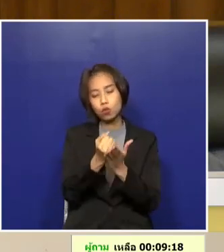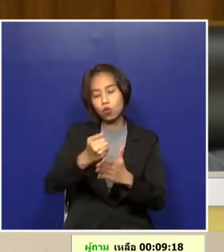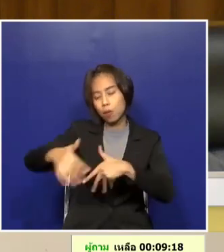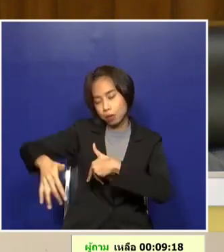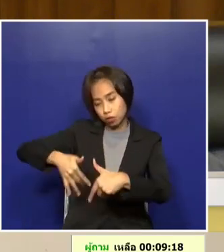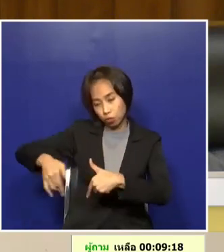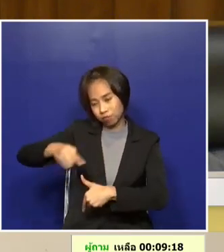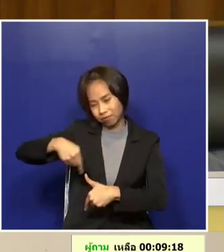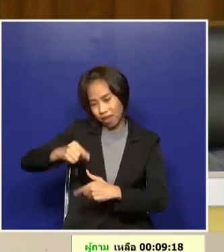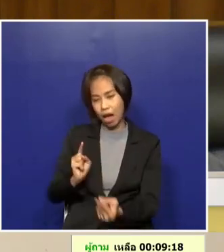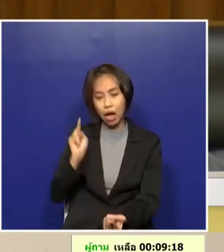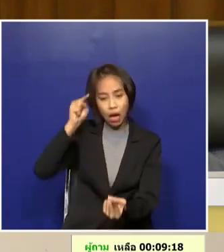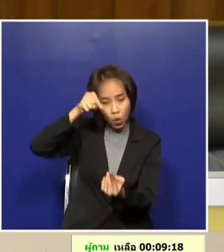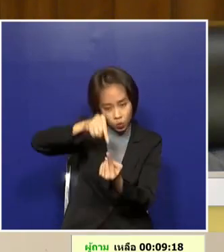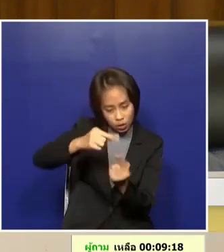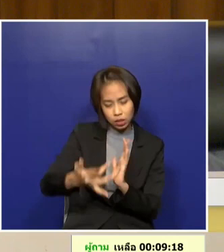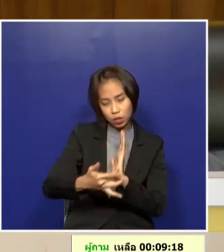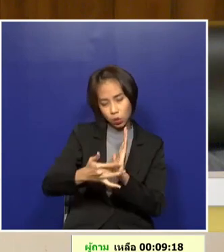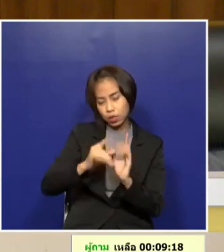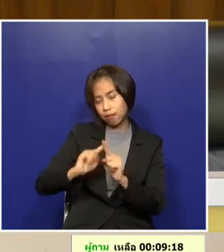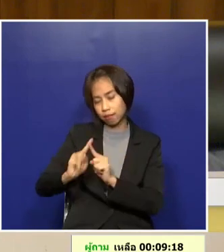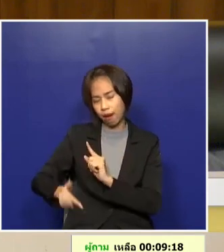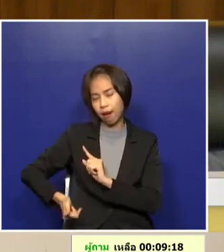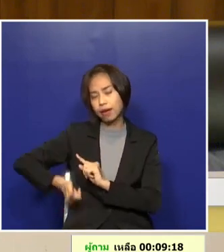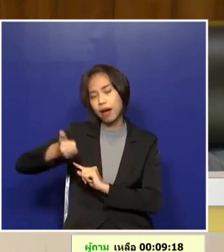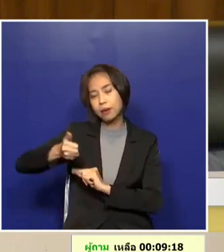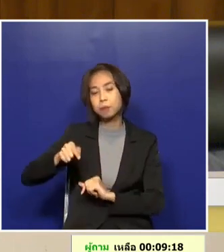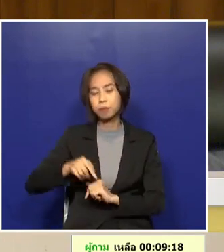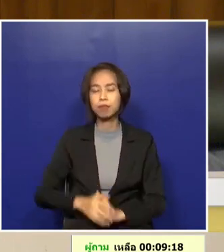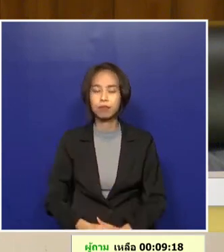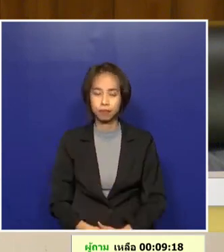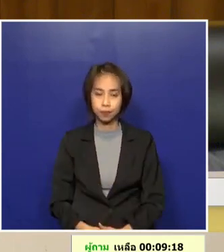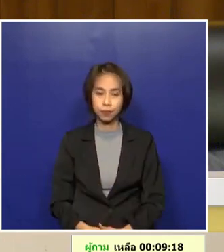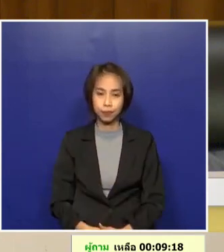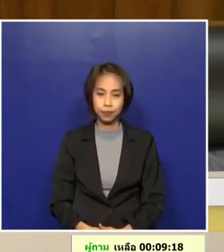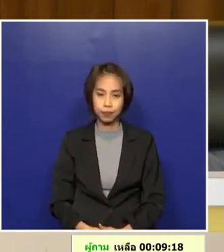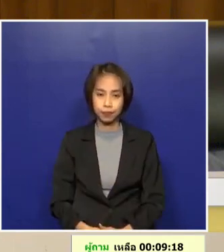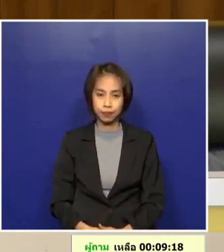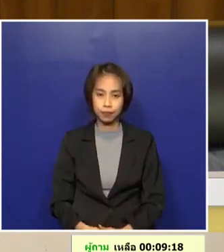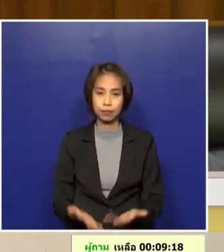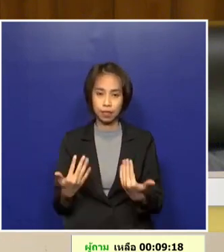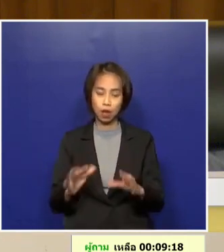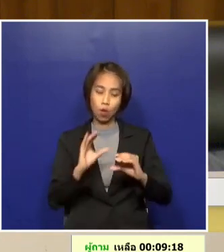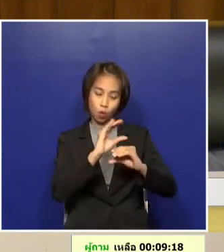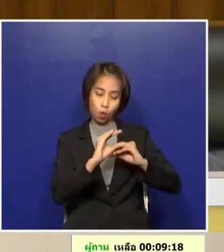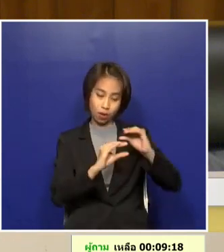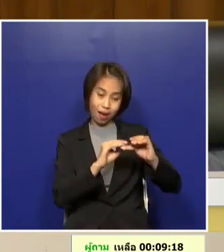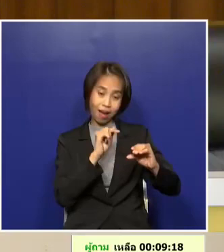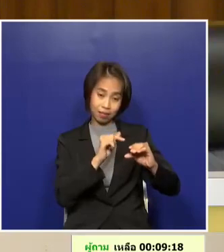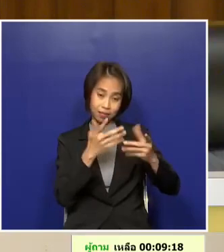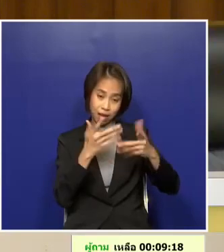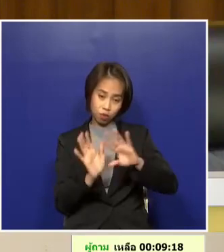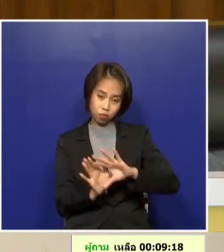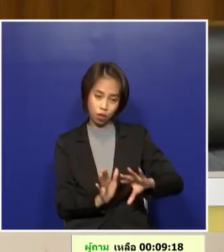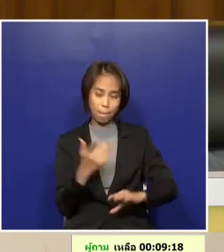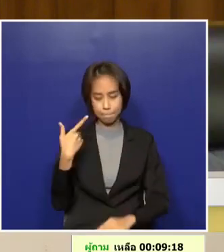สามารถเข้าถึงในเรื่องของเทคโนโลยีพวกนี้ให้มากที่สุดนะครับซึ่งนอกจากในเรื่องของการในใช้ในโครงการแล้วเนี่ยก็ยังใช้ประโยชน์กับ